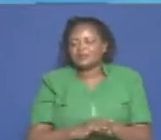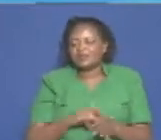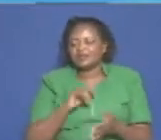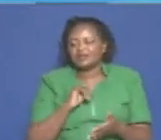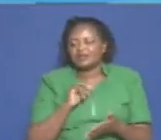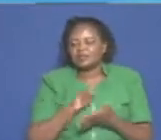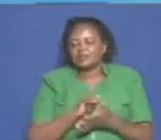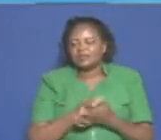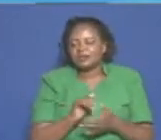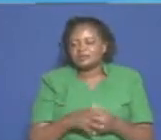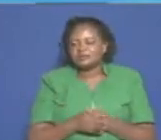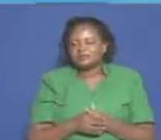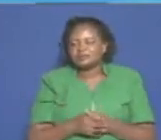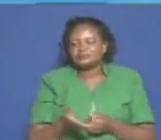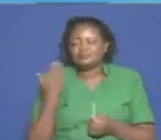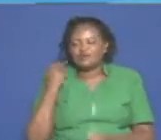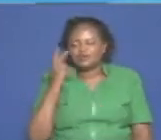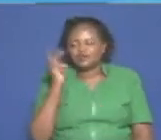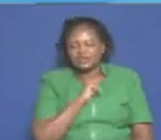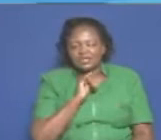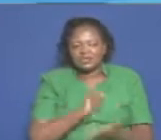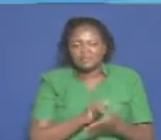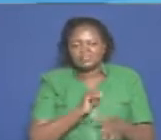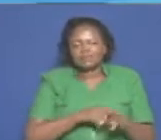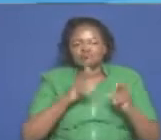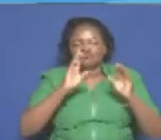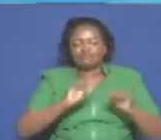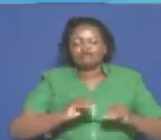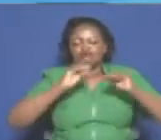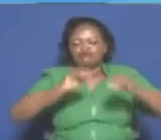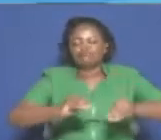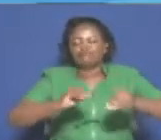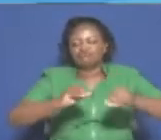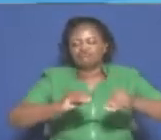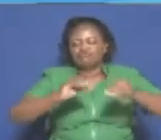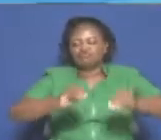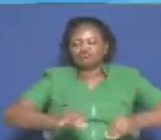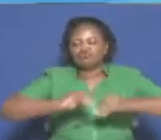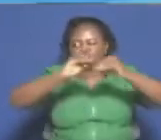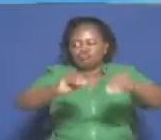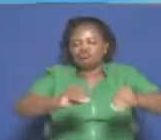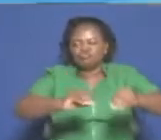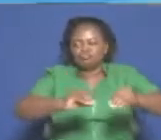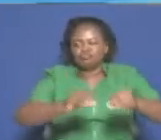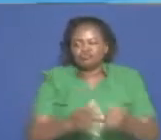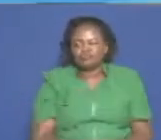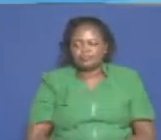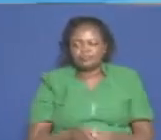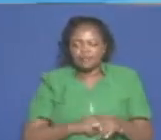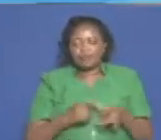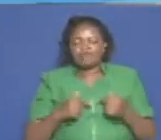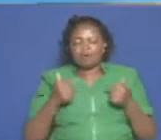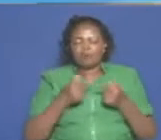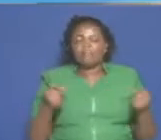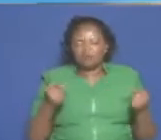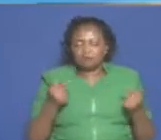ambavyo tumeona hapo mbeleni mswada ukiairishwa, mswada kukuwa na ukinzani wa mswada vile ambavyo Rogers